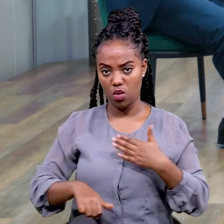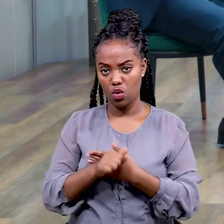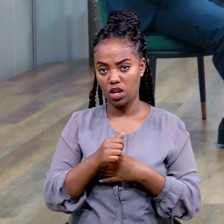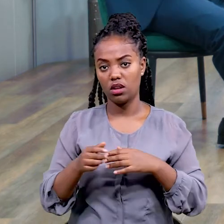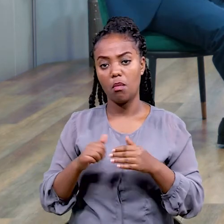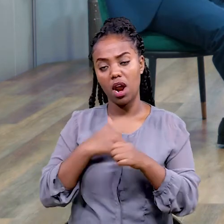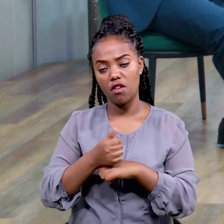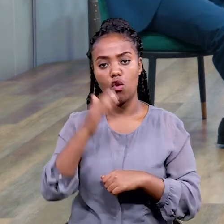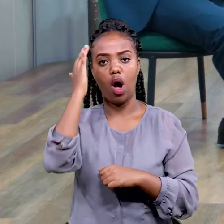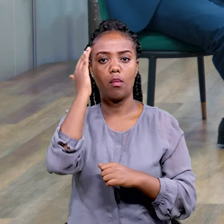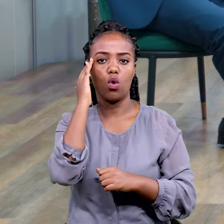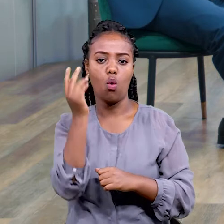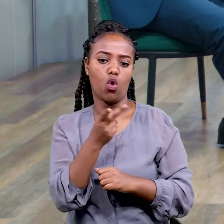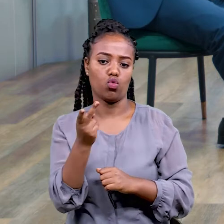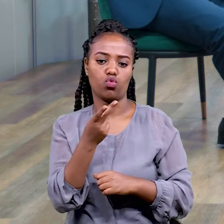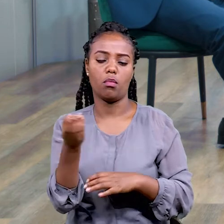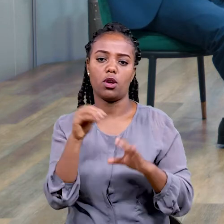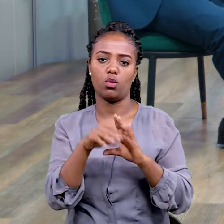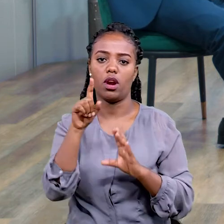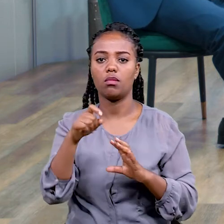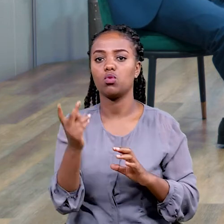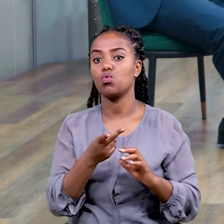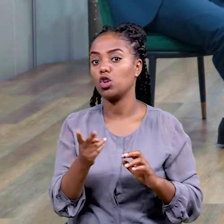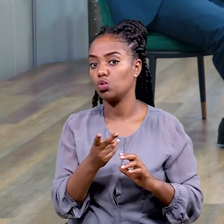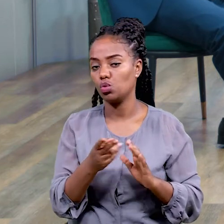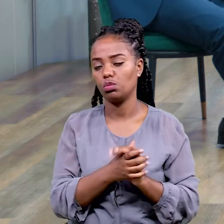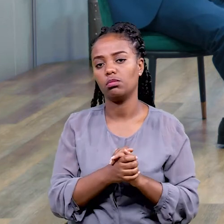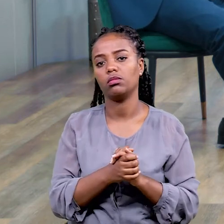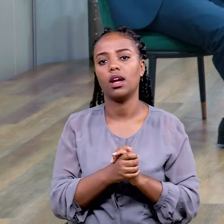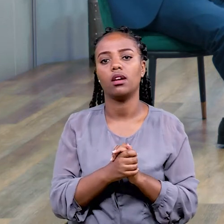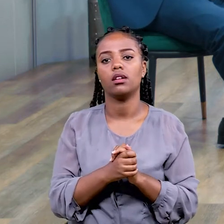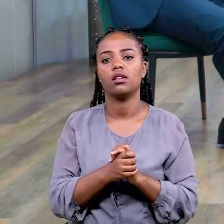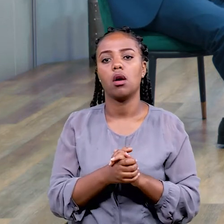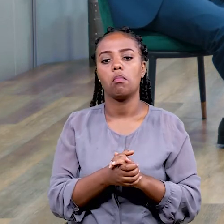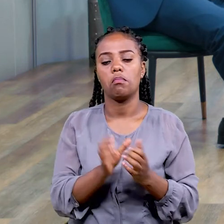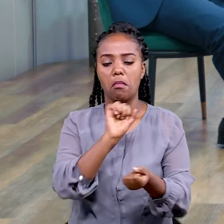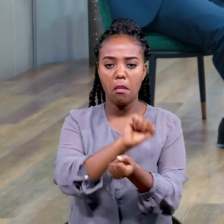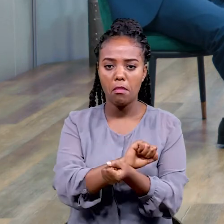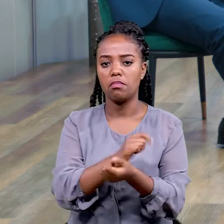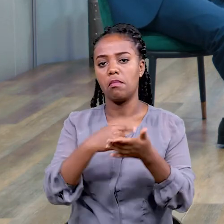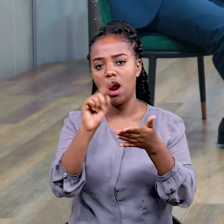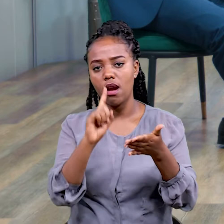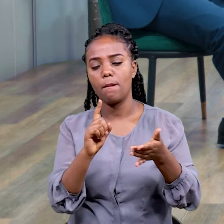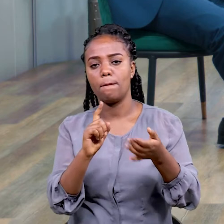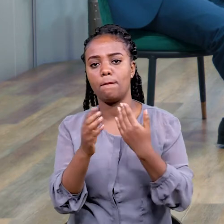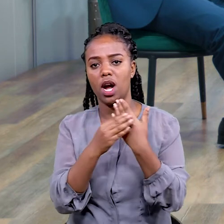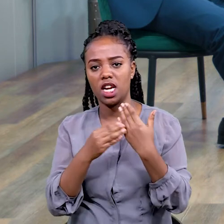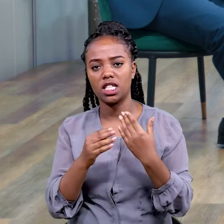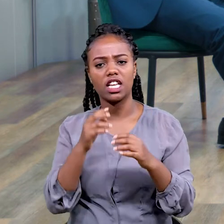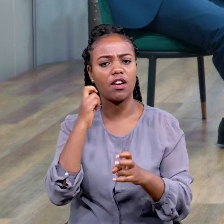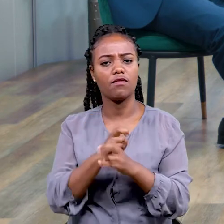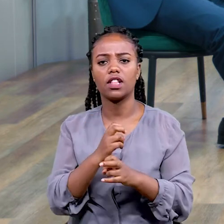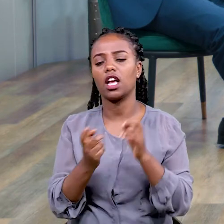ባለፈ ደግሞ የአይምሮም ሁለቱንም ማካተት አለብን። ሁለቱም ለማረም ማነስ ስራ ከፍተኛ ቻሌንጆች ናቸው